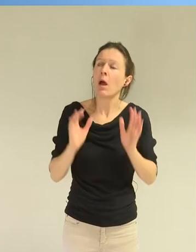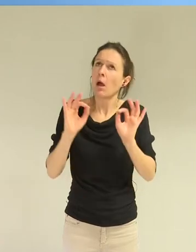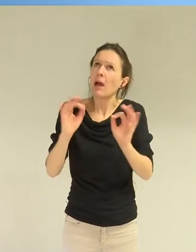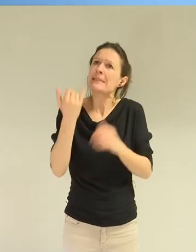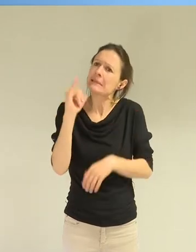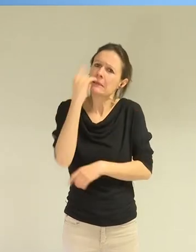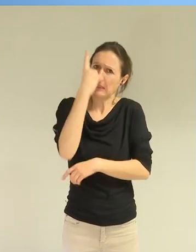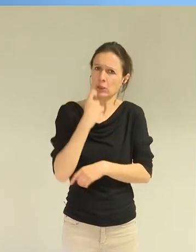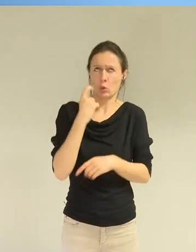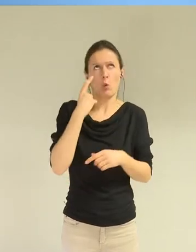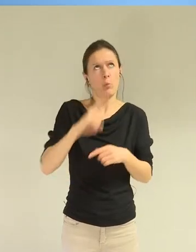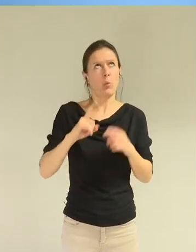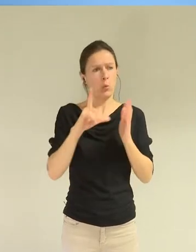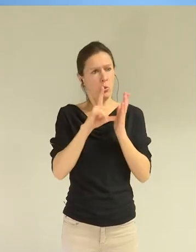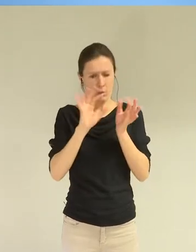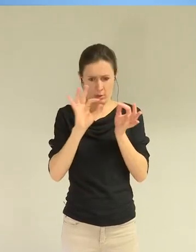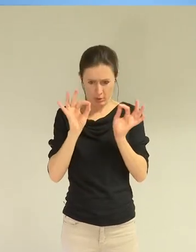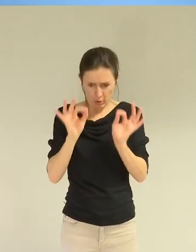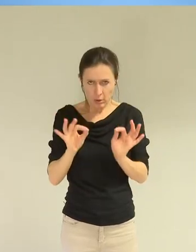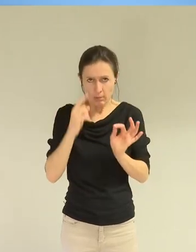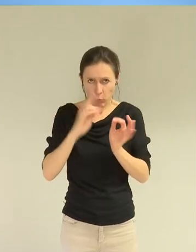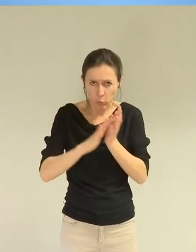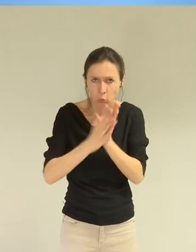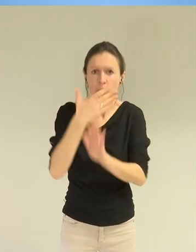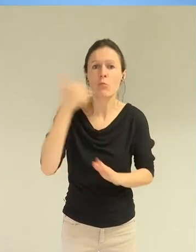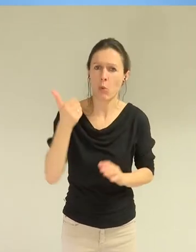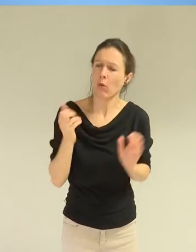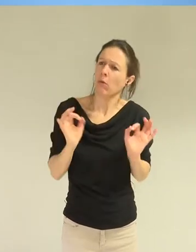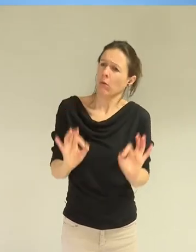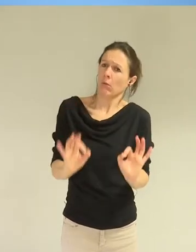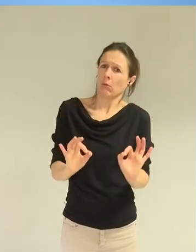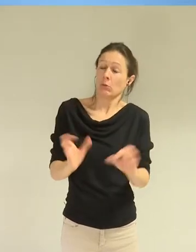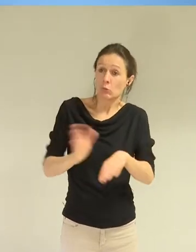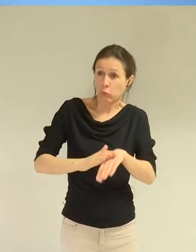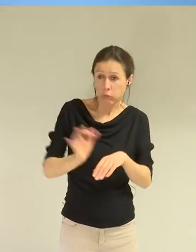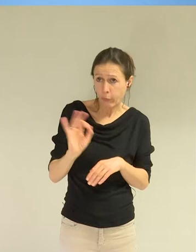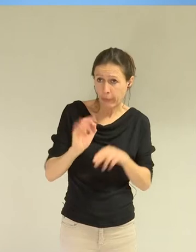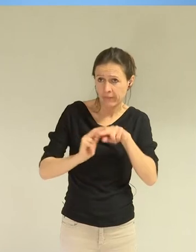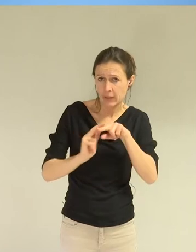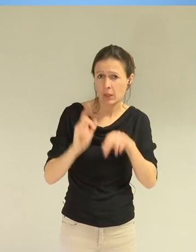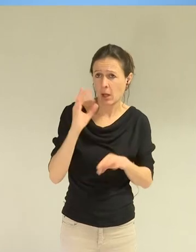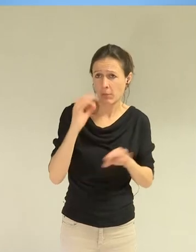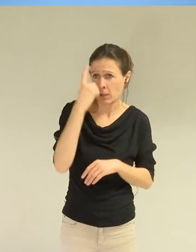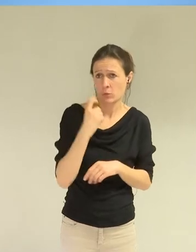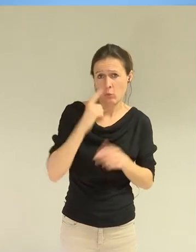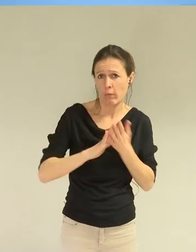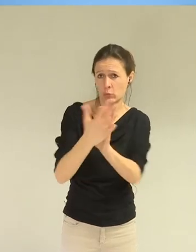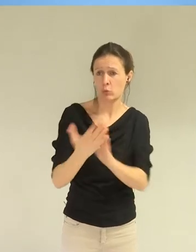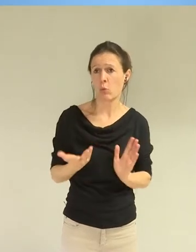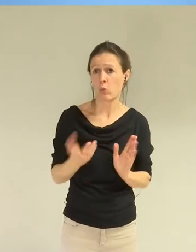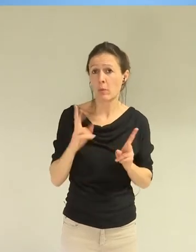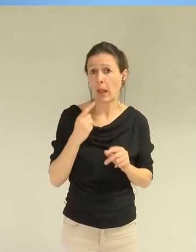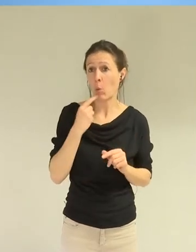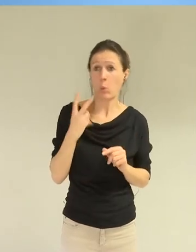car c'est le fond de la faire si l'état de droit actuel n'est pas à notre goût alors la loi